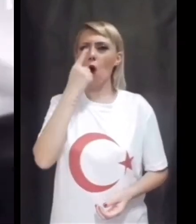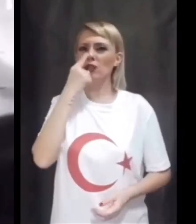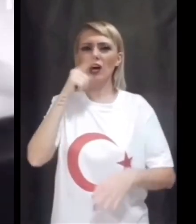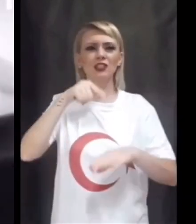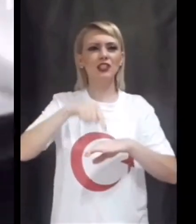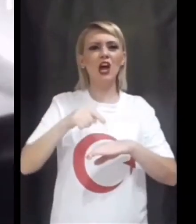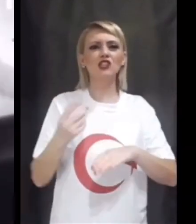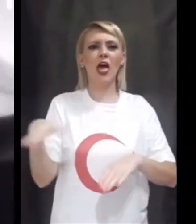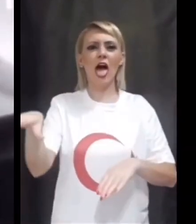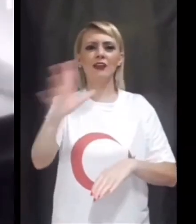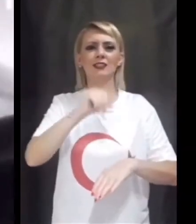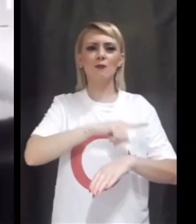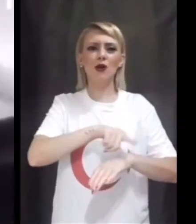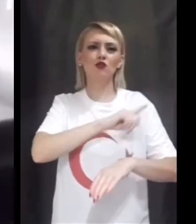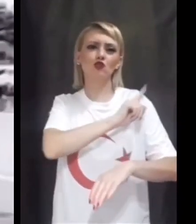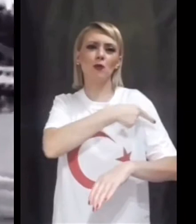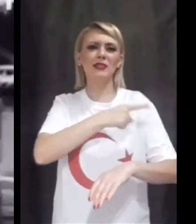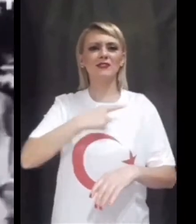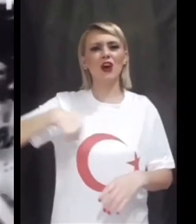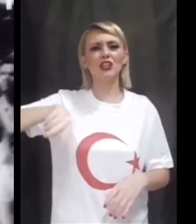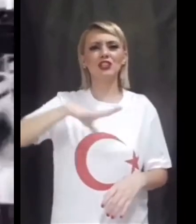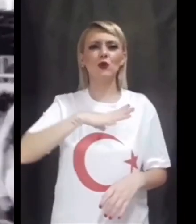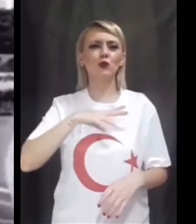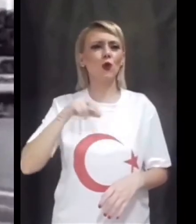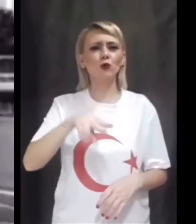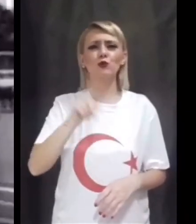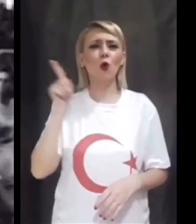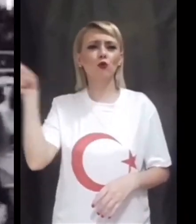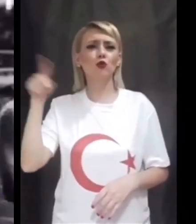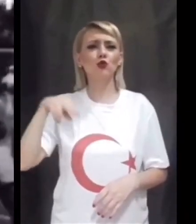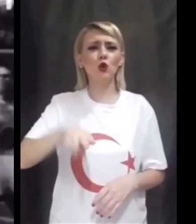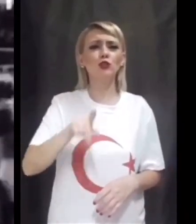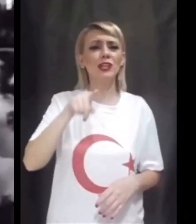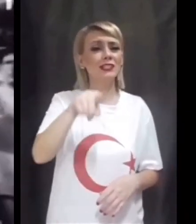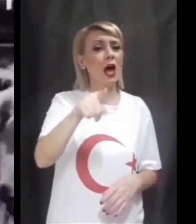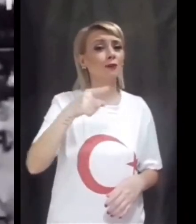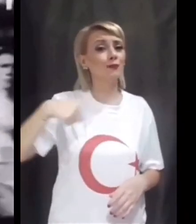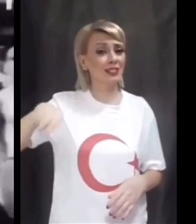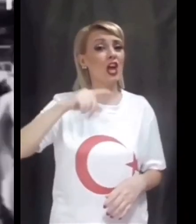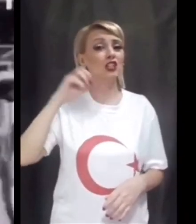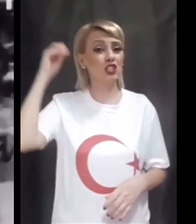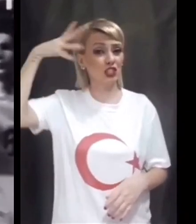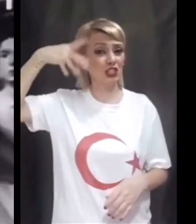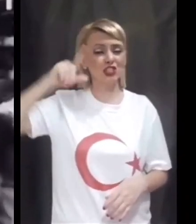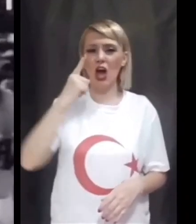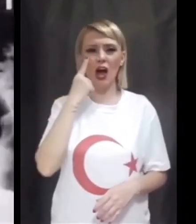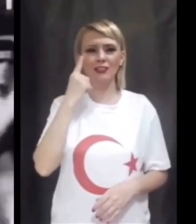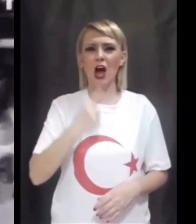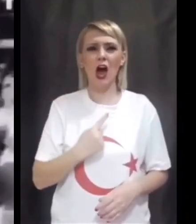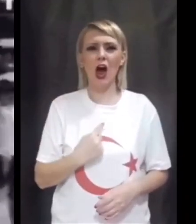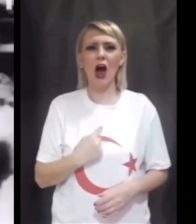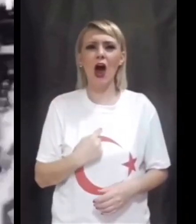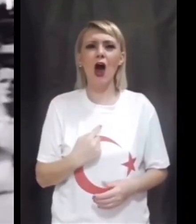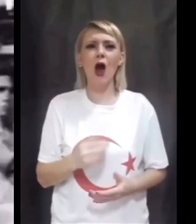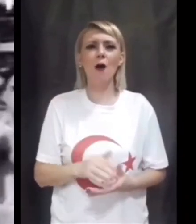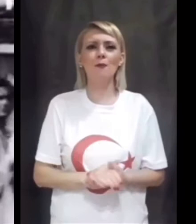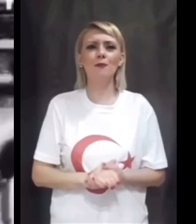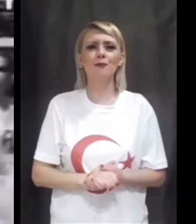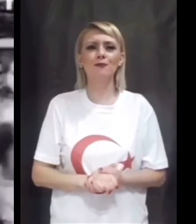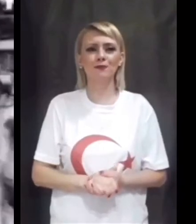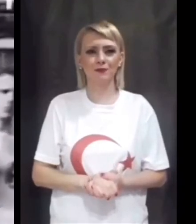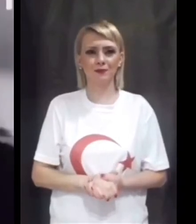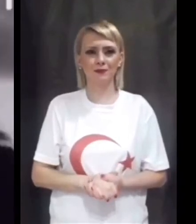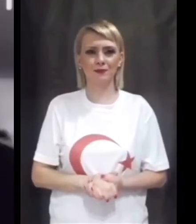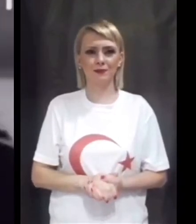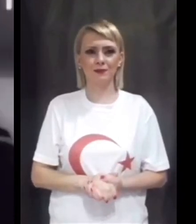Gençliğe olan inancı her zaman güçlü, biz varız. Sürüyoruz onun yolunda, sen bize ışıksın